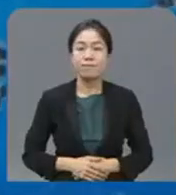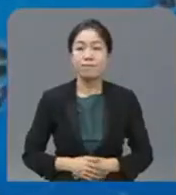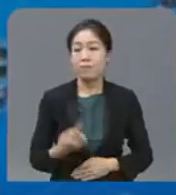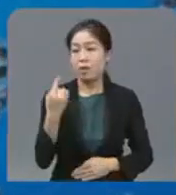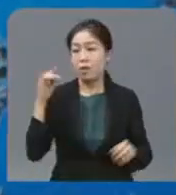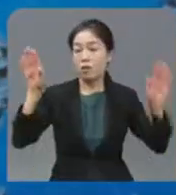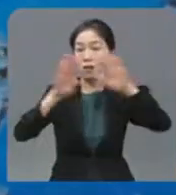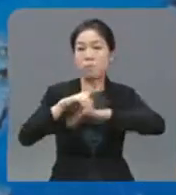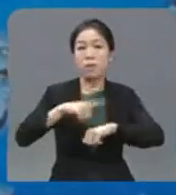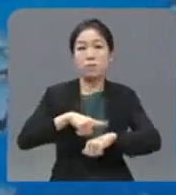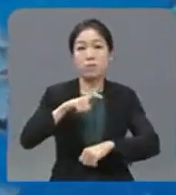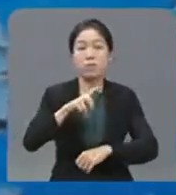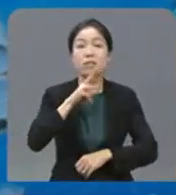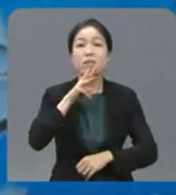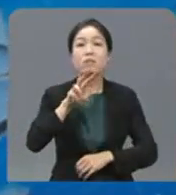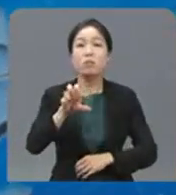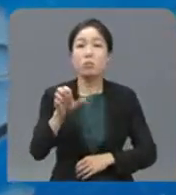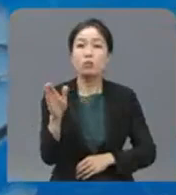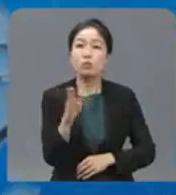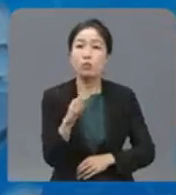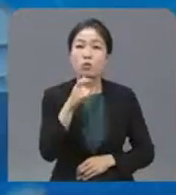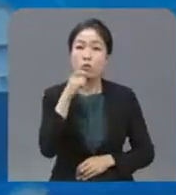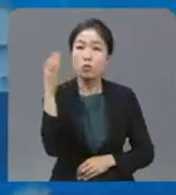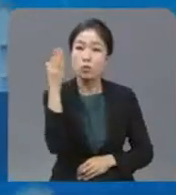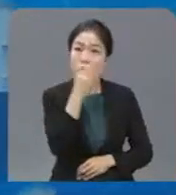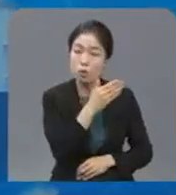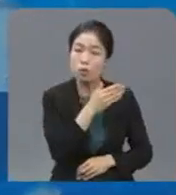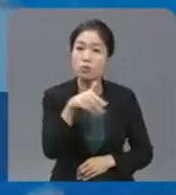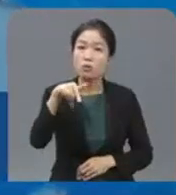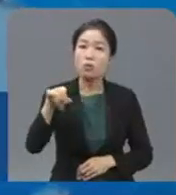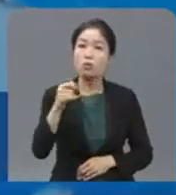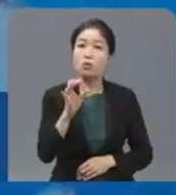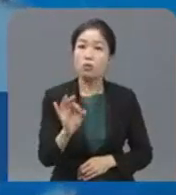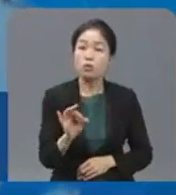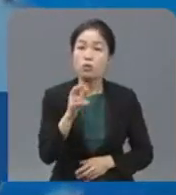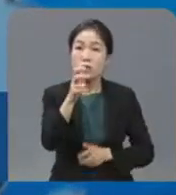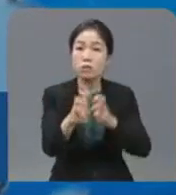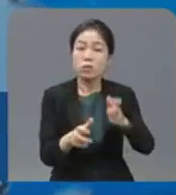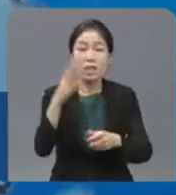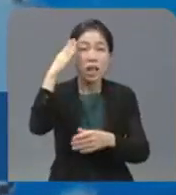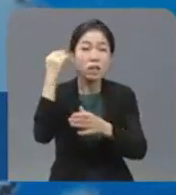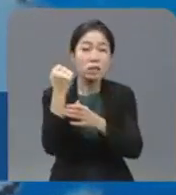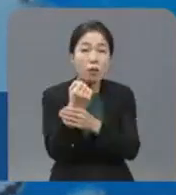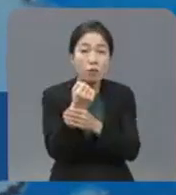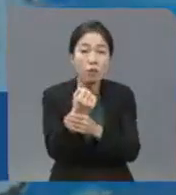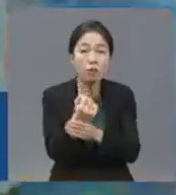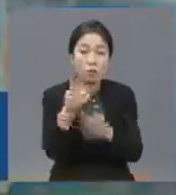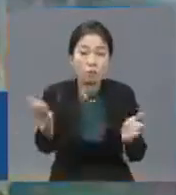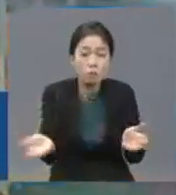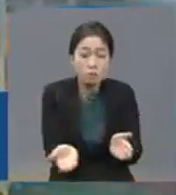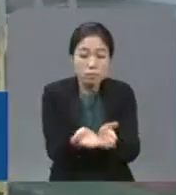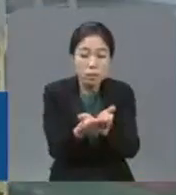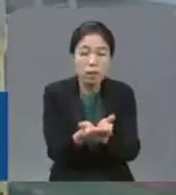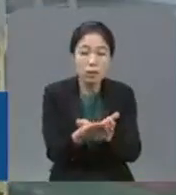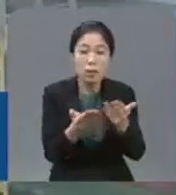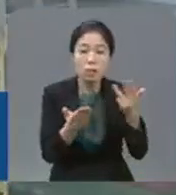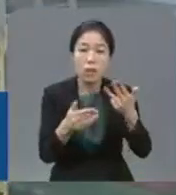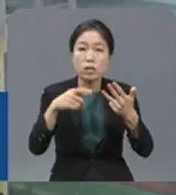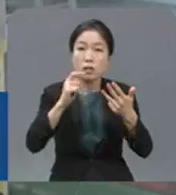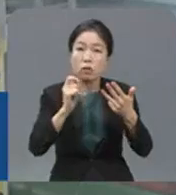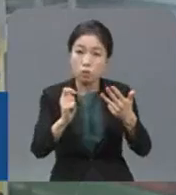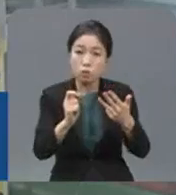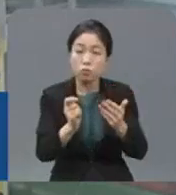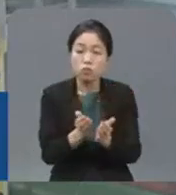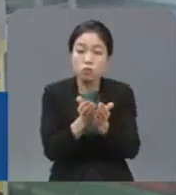어젯밤 11시 35분쯤 여수시 중흥동 여수산단 석탄부두의 정박중이던 8000톤 규모의 석탄